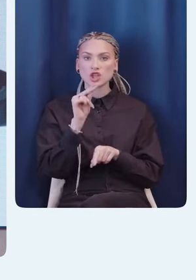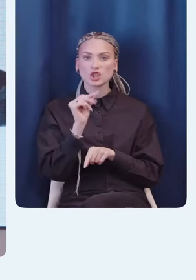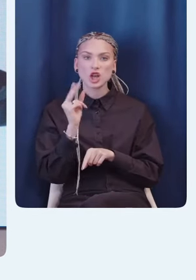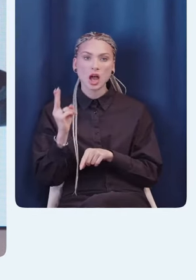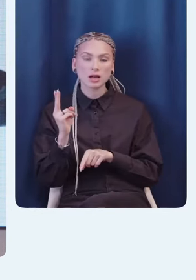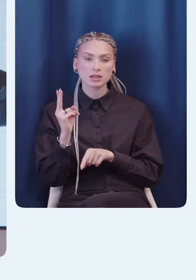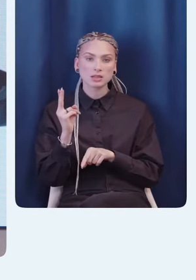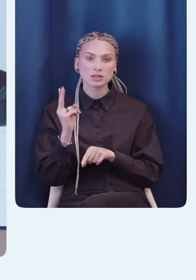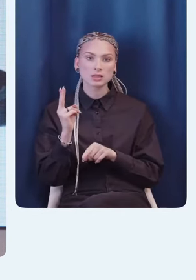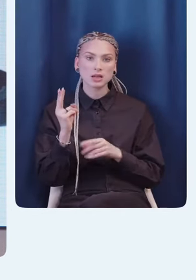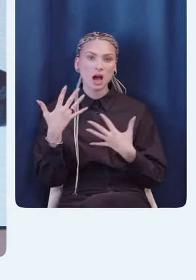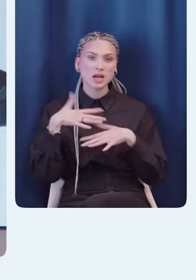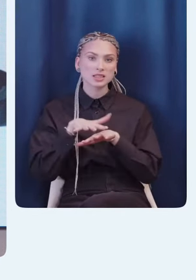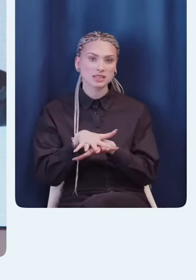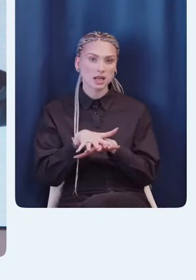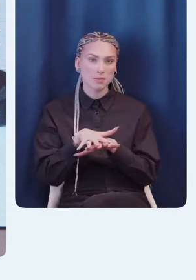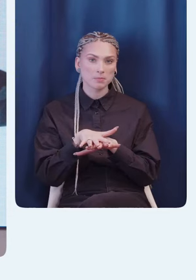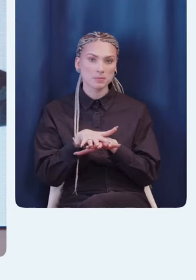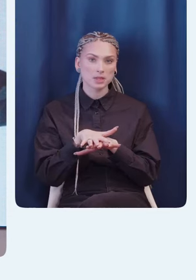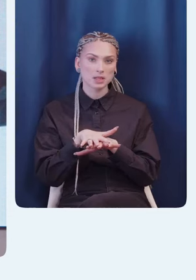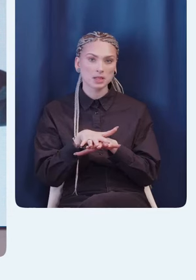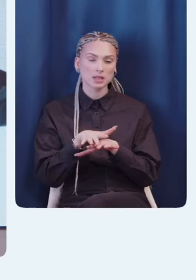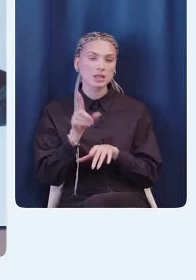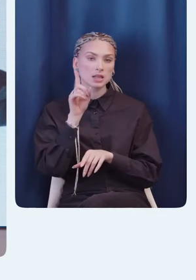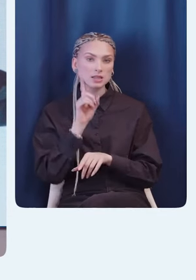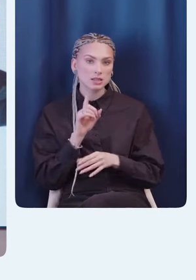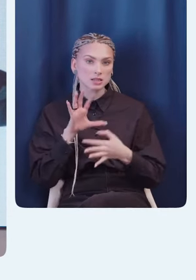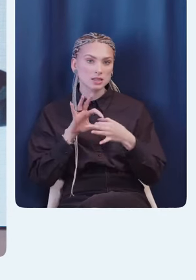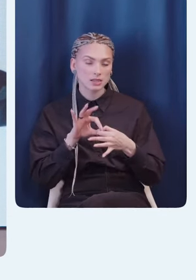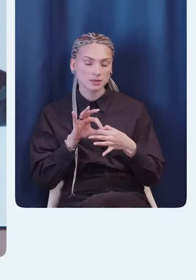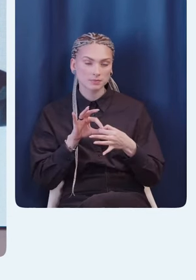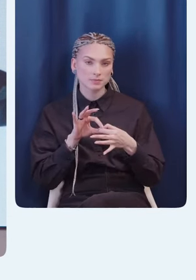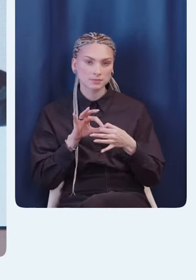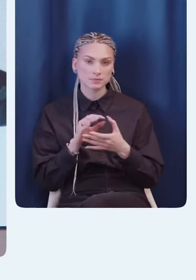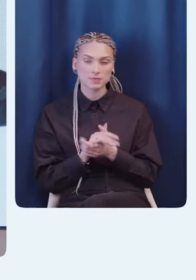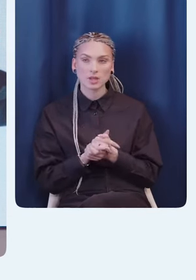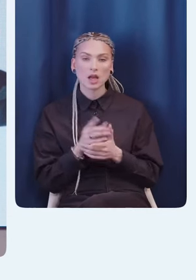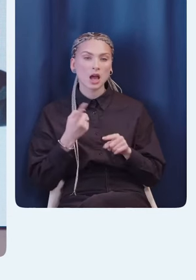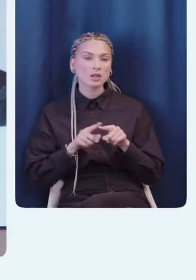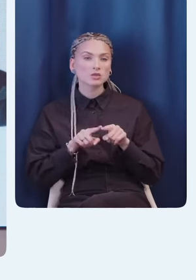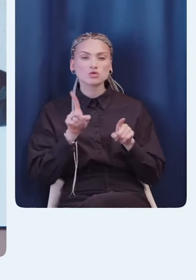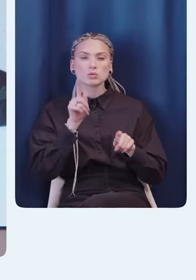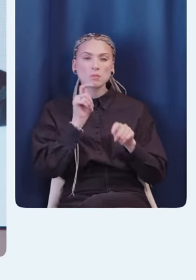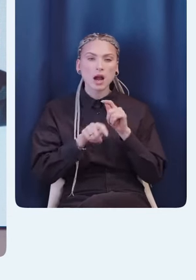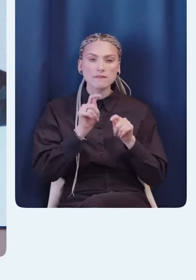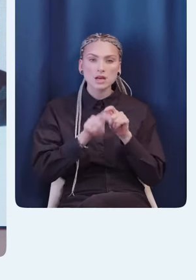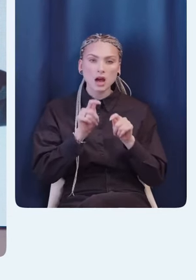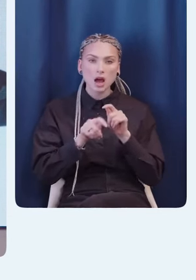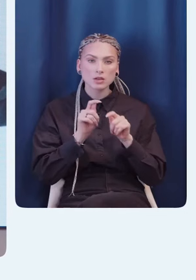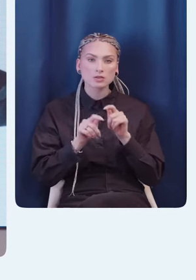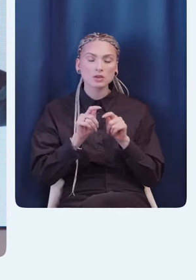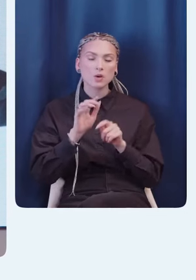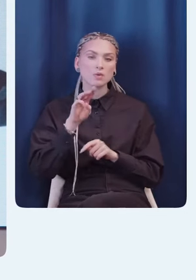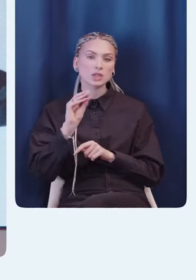Accessibility. Кто-нибудь пробовал, может быть, из вас у себя? Как я понимаю, что это штука, которая проверяет как раз-таки в рамках